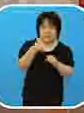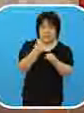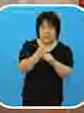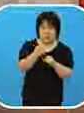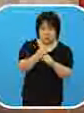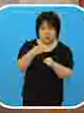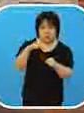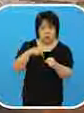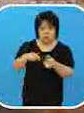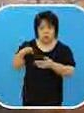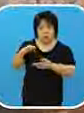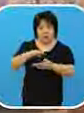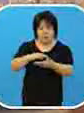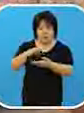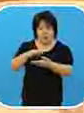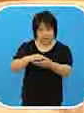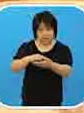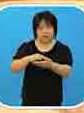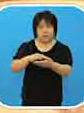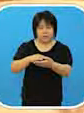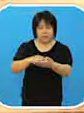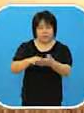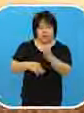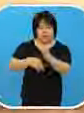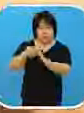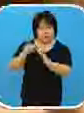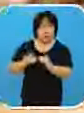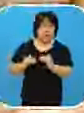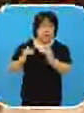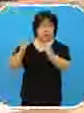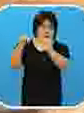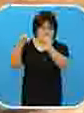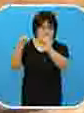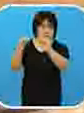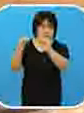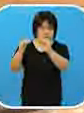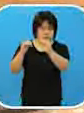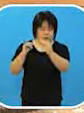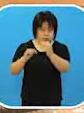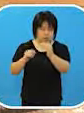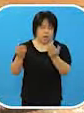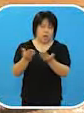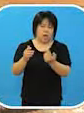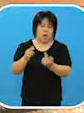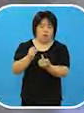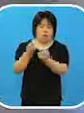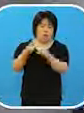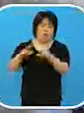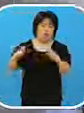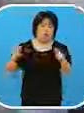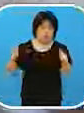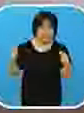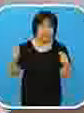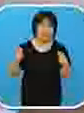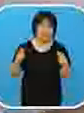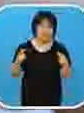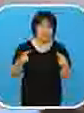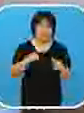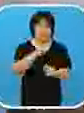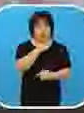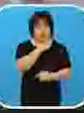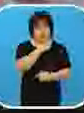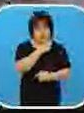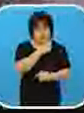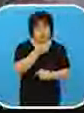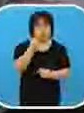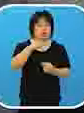工してそれをね、販売することで付加価値がぐーんと高まるんですよ。そして雇用にも結びつきます。 なるほど、